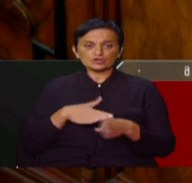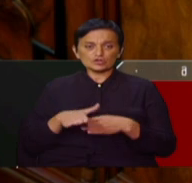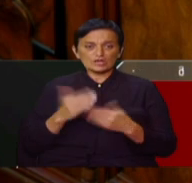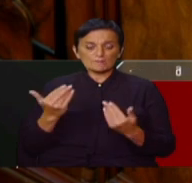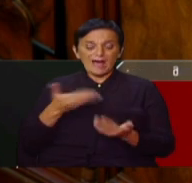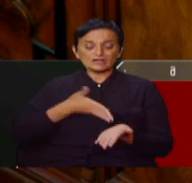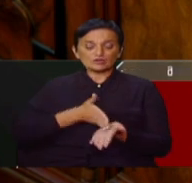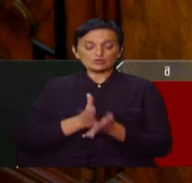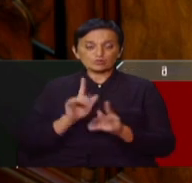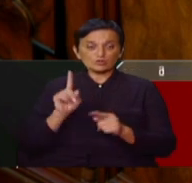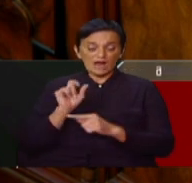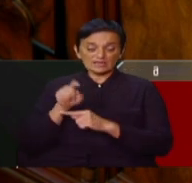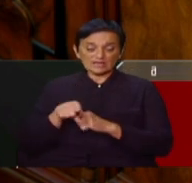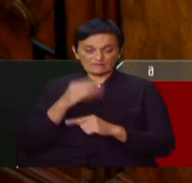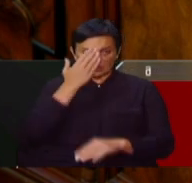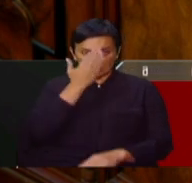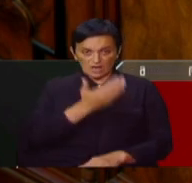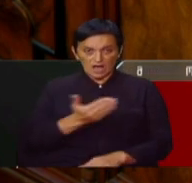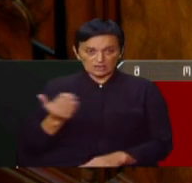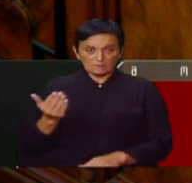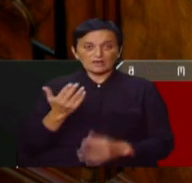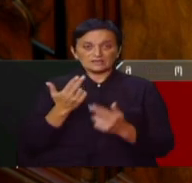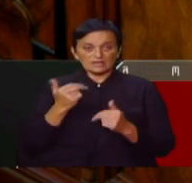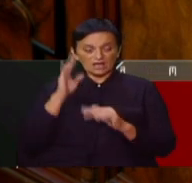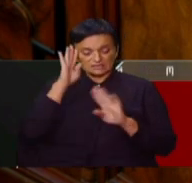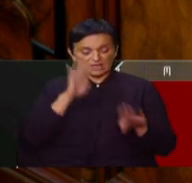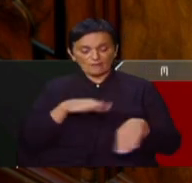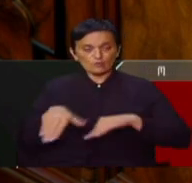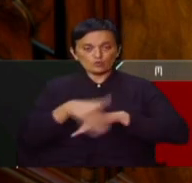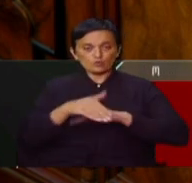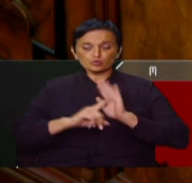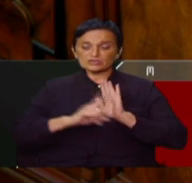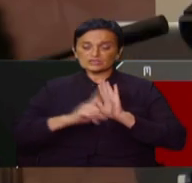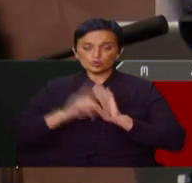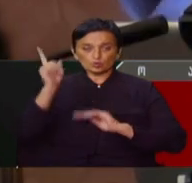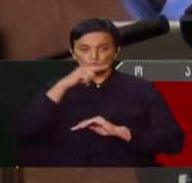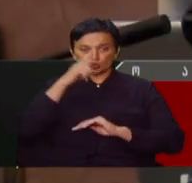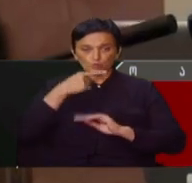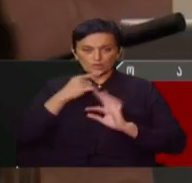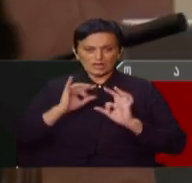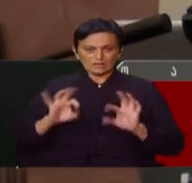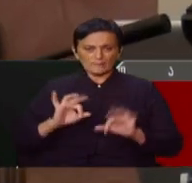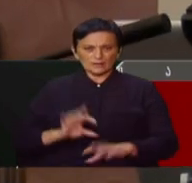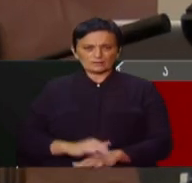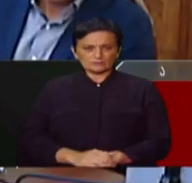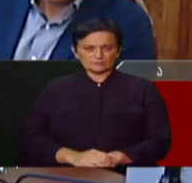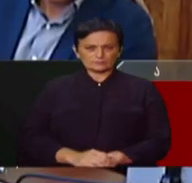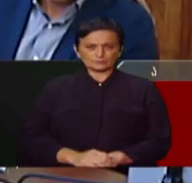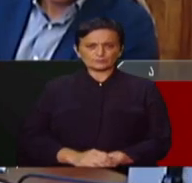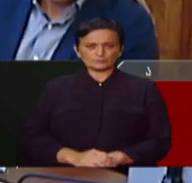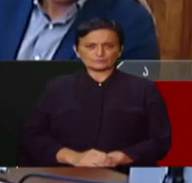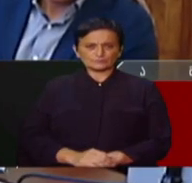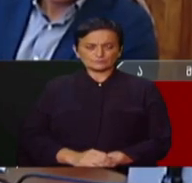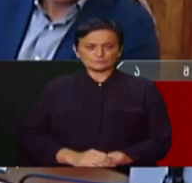მათი ფუნქცია, რაც დაავალა მათ ხალხმა და დაანებონ ქუჩა-ქუჩა სირბილს და ტყუილებს ლაბარაკს თავი. აი ეს არის ხალხის ბენი არჩევანი, აი